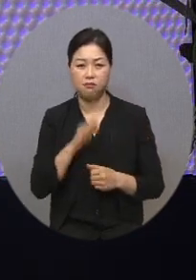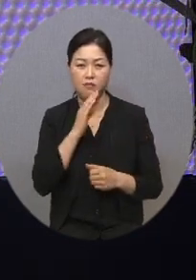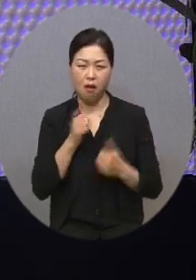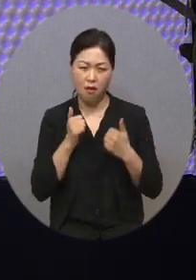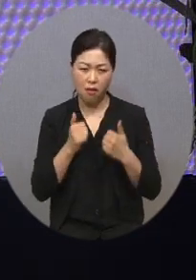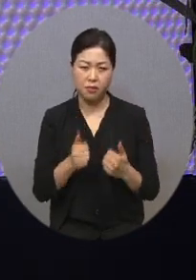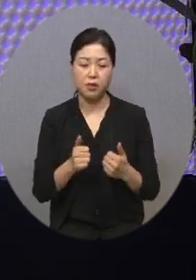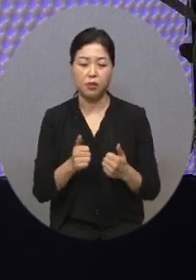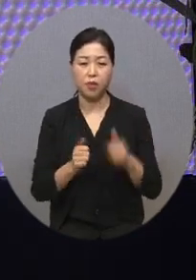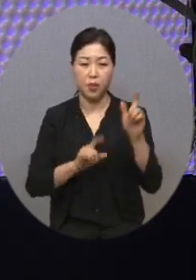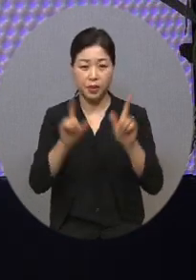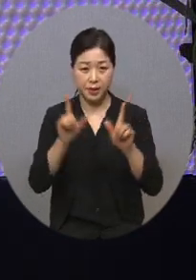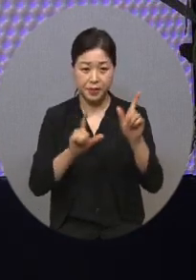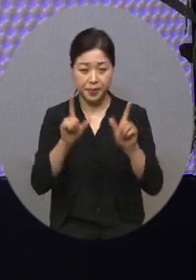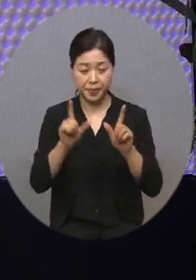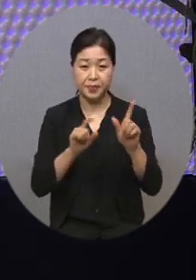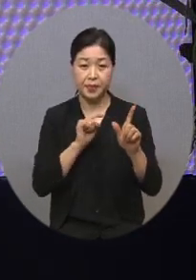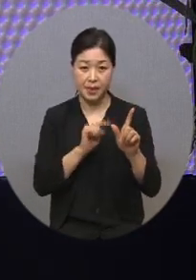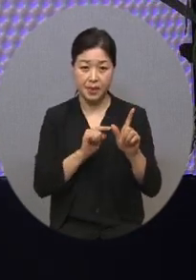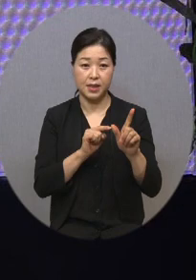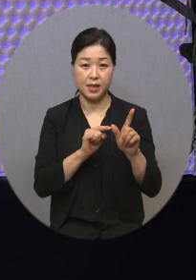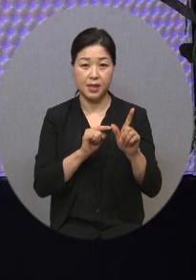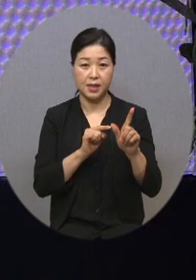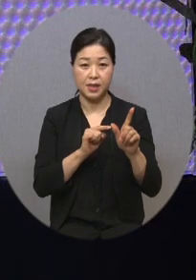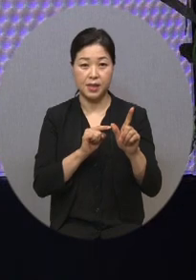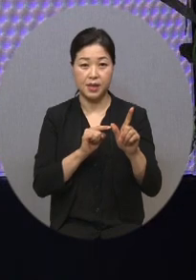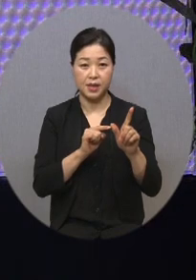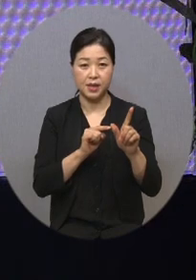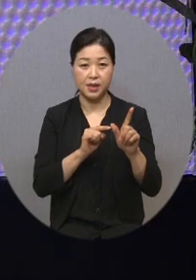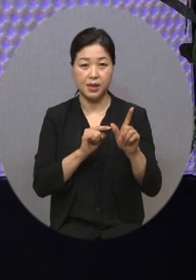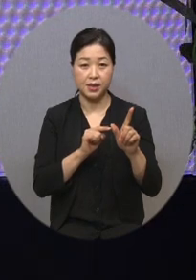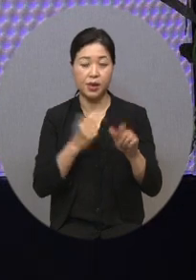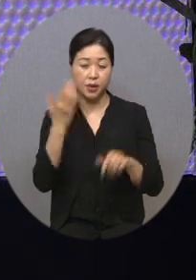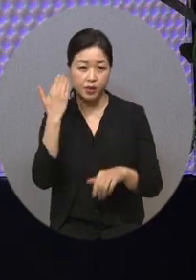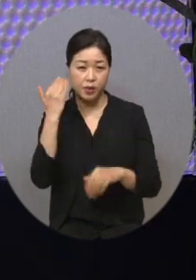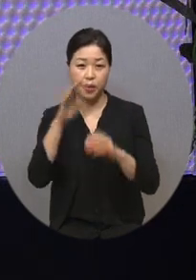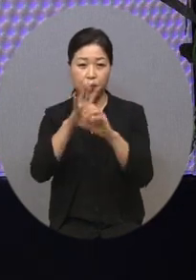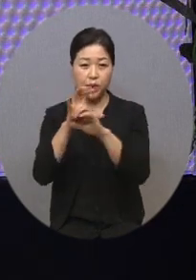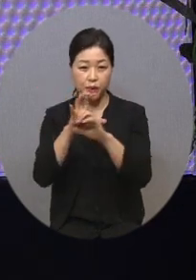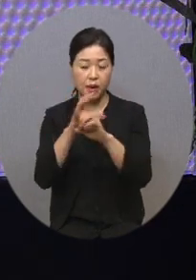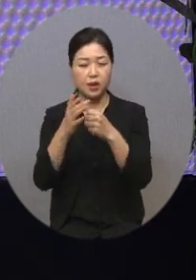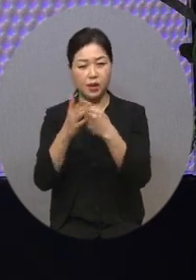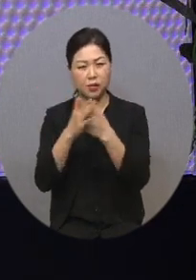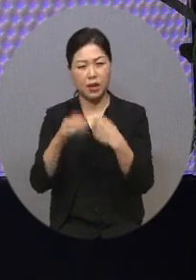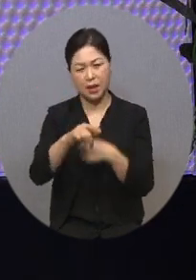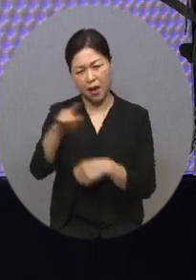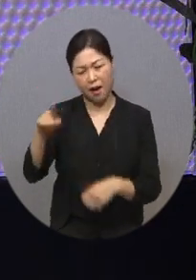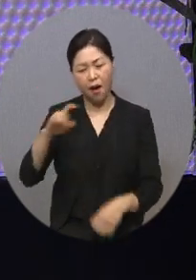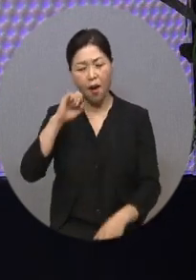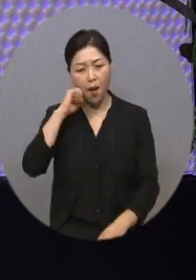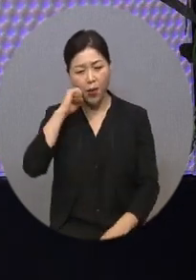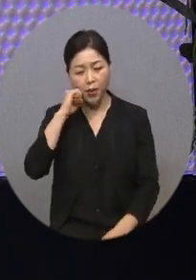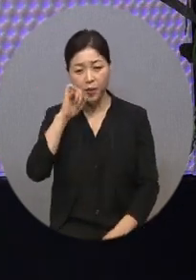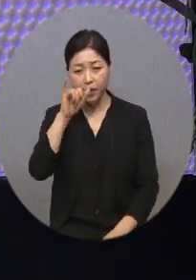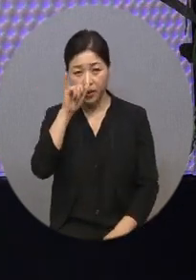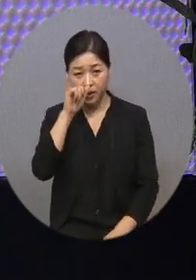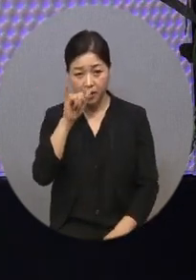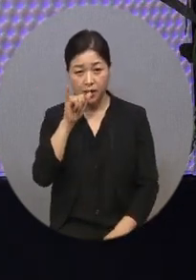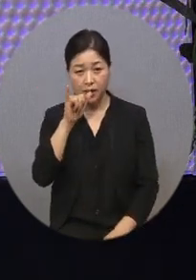정말 그 열심히 하는 그 모습이 요즘 코로나로 인해서 다 그 어려움을 겪고 있는